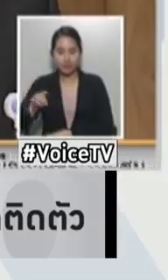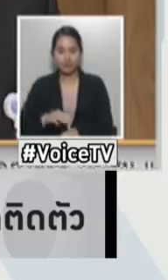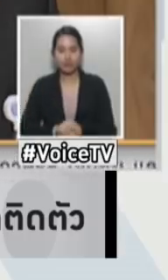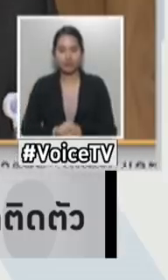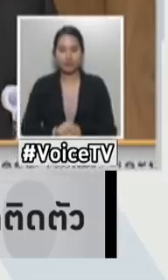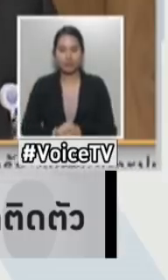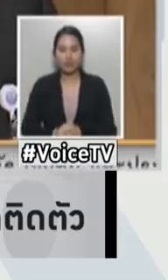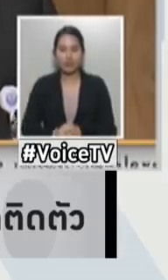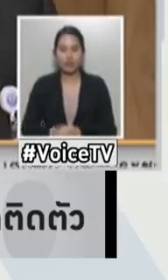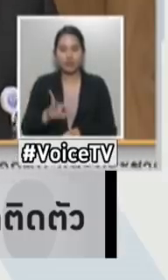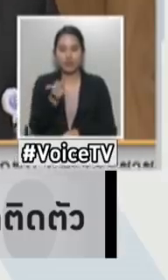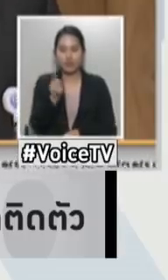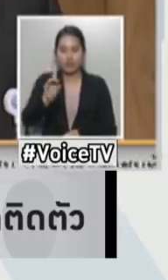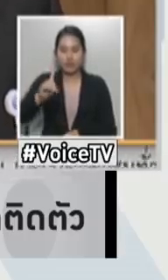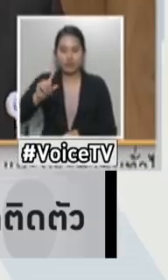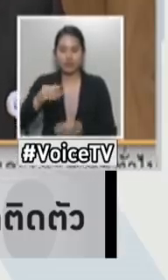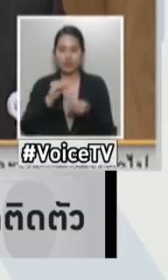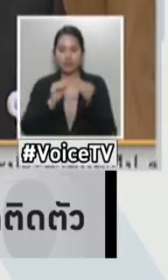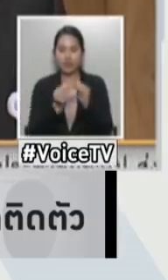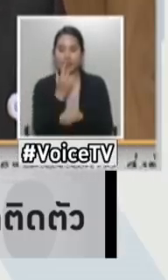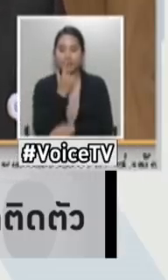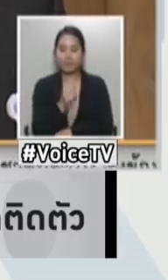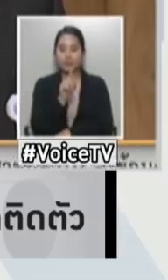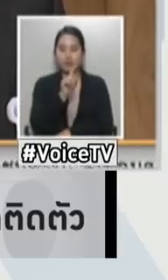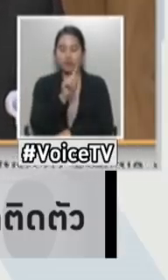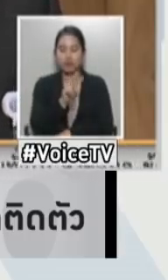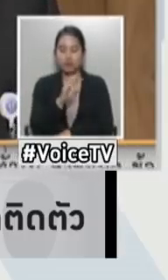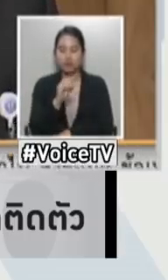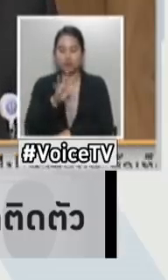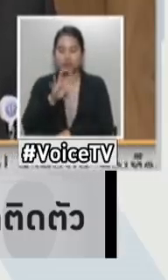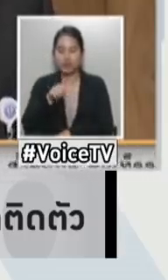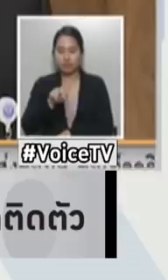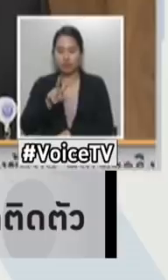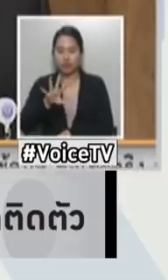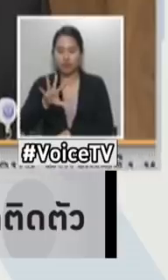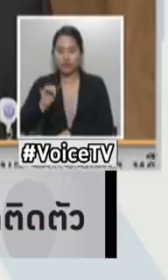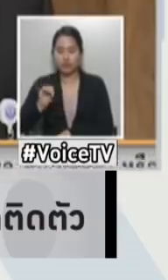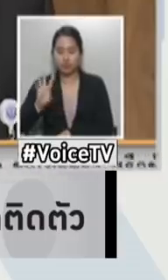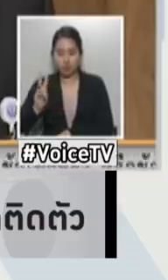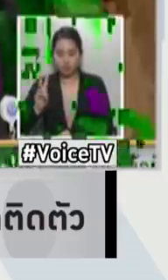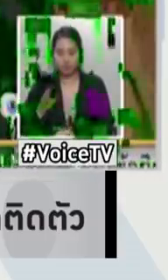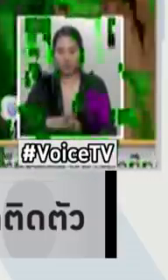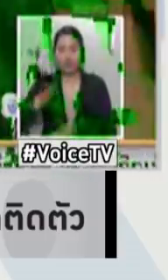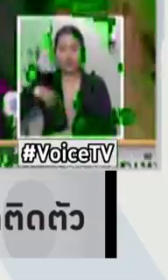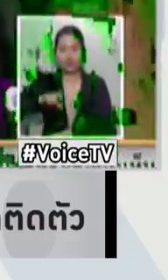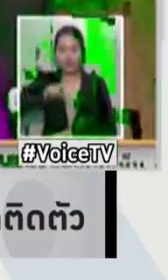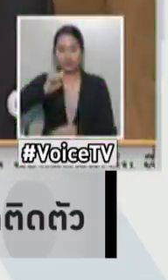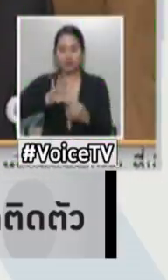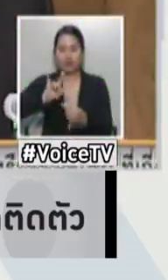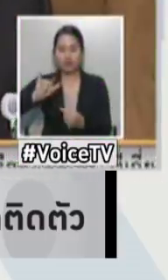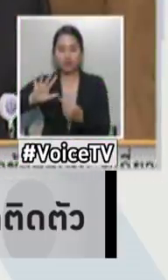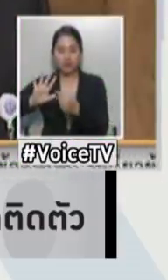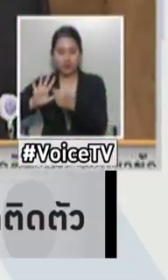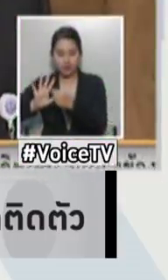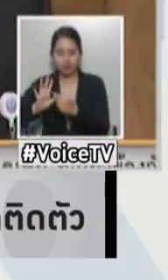ฮ้ยมันไม่ใช่หน้าที่ที่คนอื่นเขาจะไปหามานะ มันเป็นหน้าที่รัฐบาลนะถ้าอย่างนี้รัฐบาลต้องทำความกระจ่าง ตัว